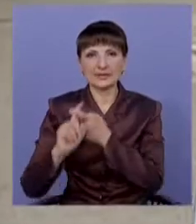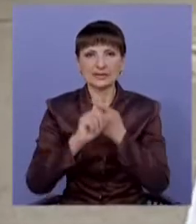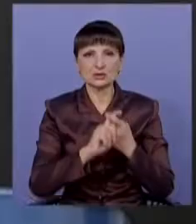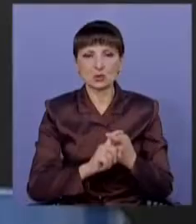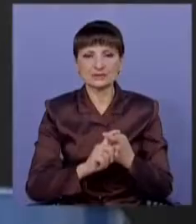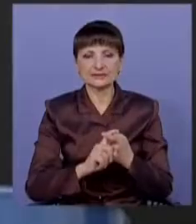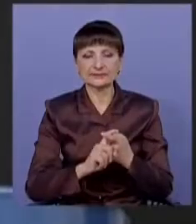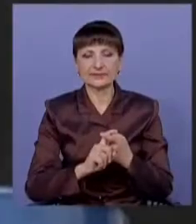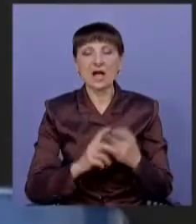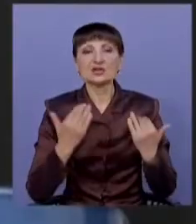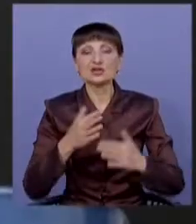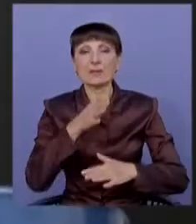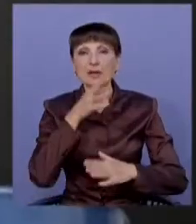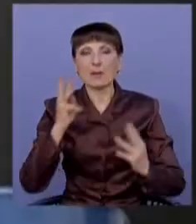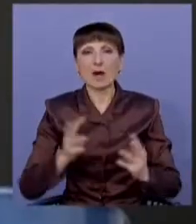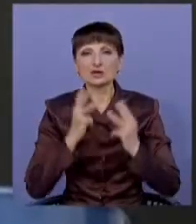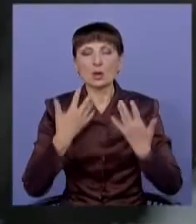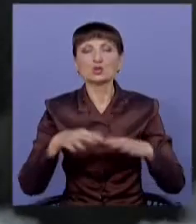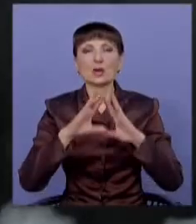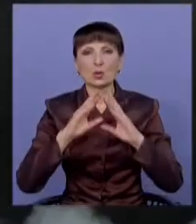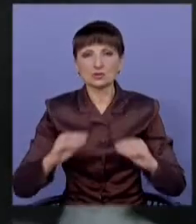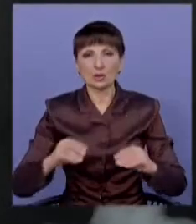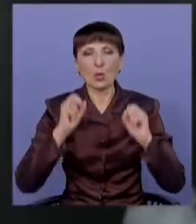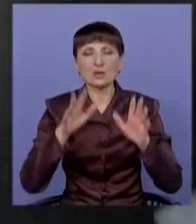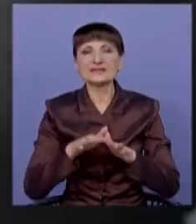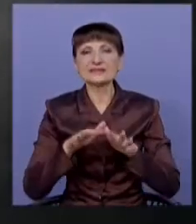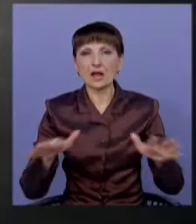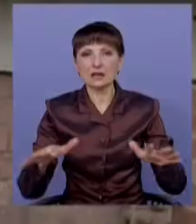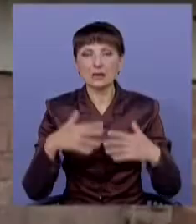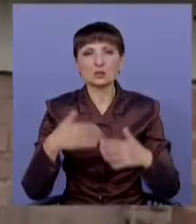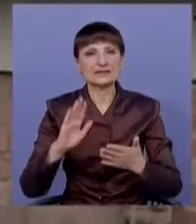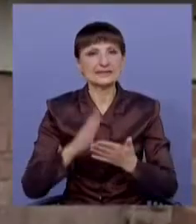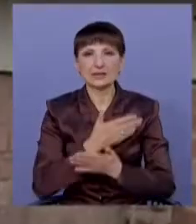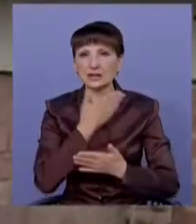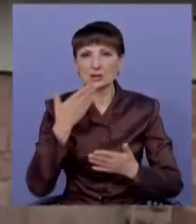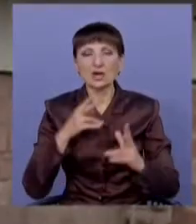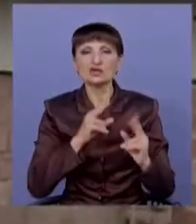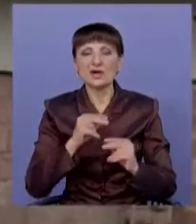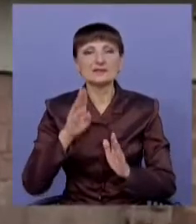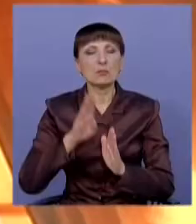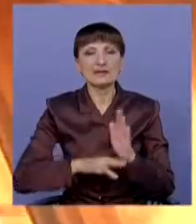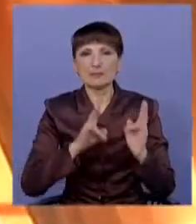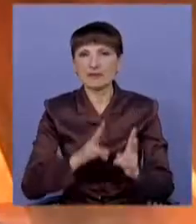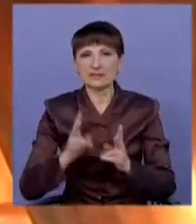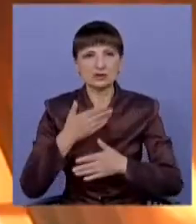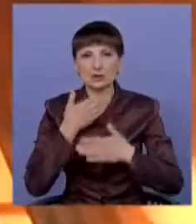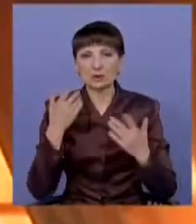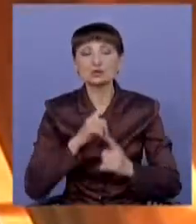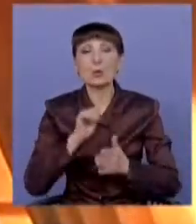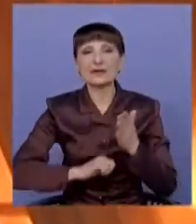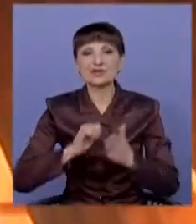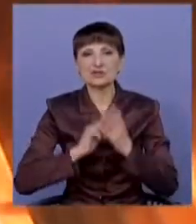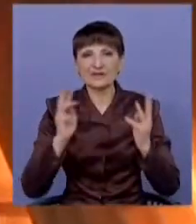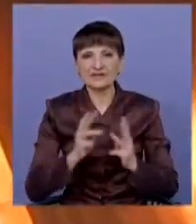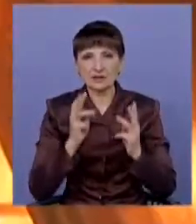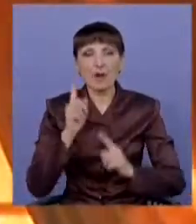наш склад. В настоящий момент пожар локализован. Угроза распространения снята. К счастью, обошлось без пострадавших. Что стало причиной